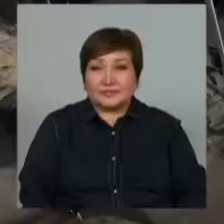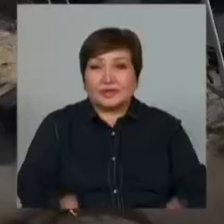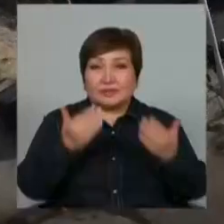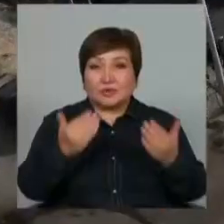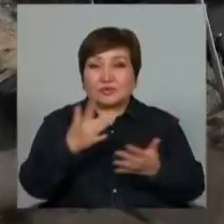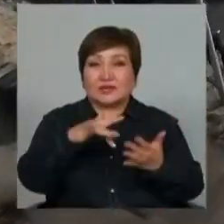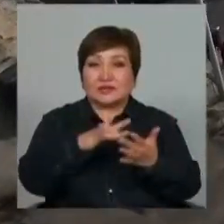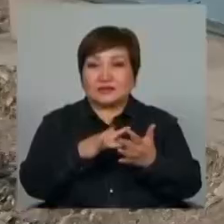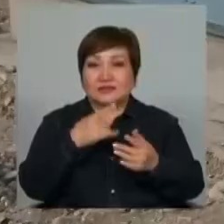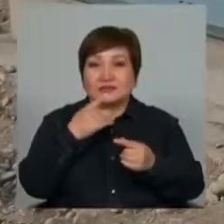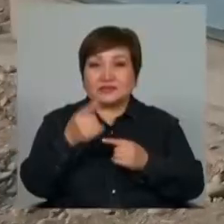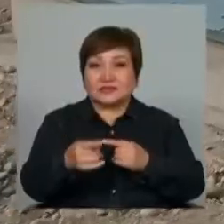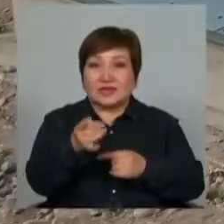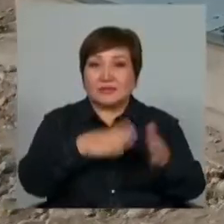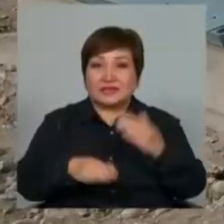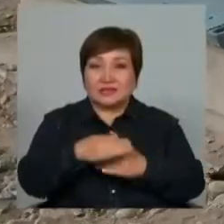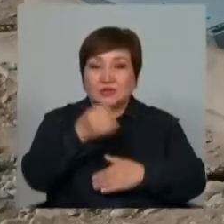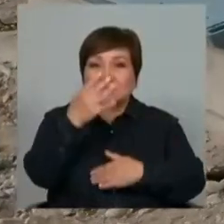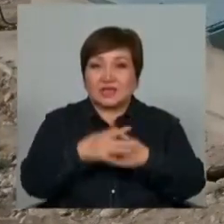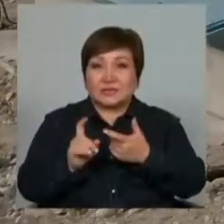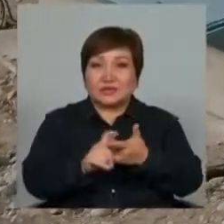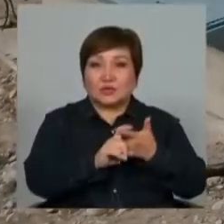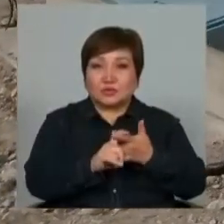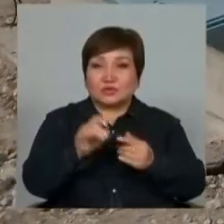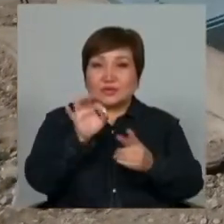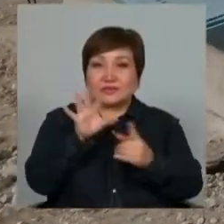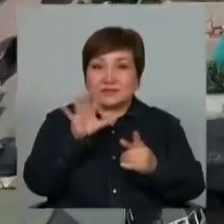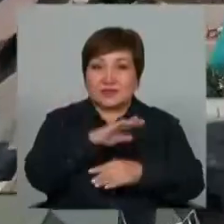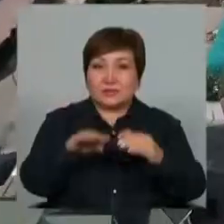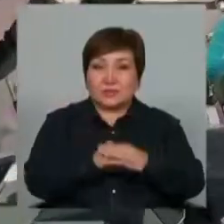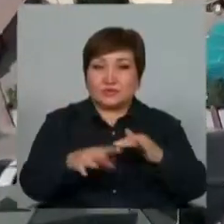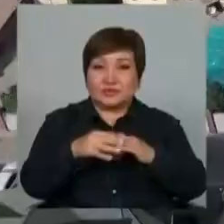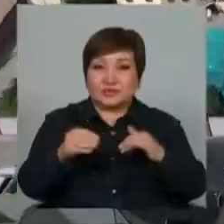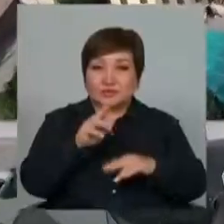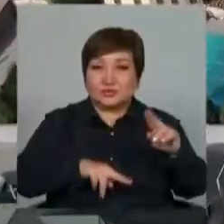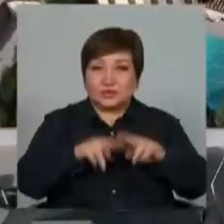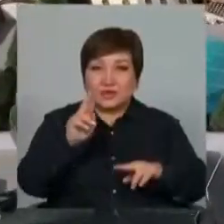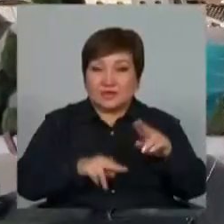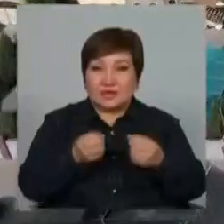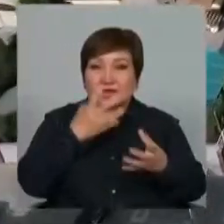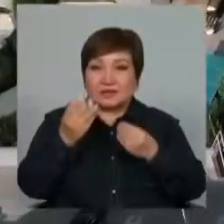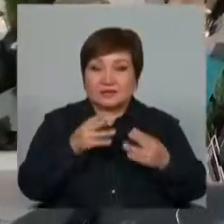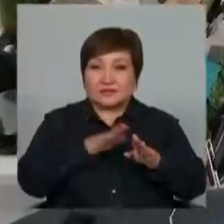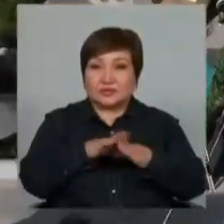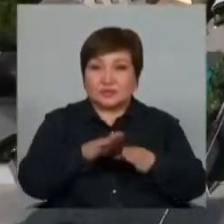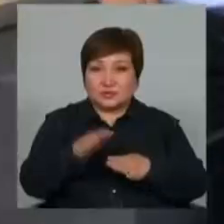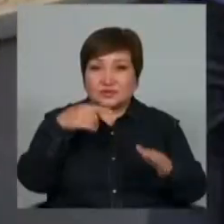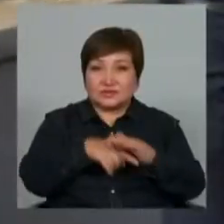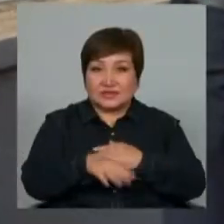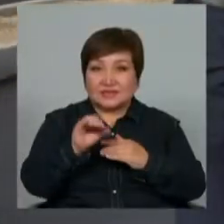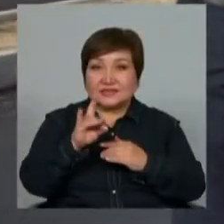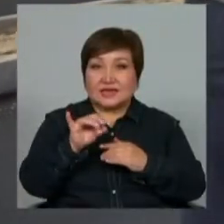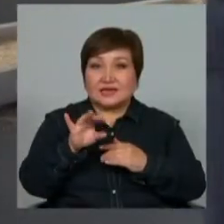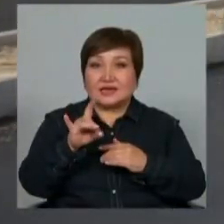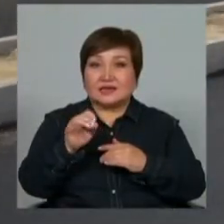Бүгінде қаланың шеткі аймақтарын орталықпен қосу мақсатында жерасты құрылыс жұмыстары қарқынды жүзеге асып жатыр. Соның ішінде Сарыарқа мен Достық